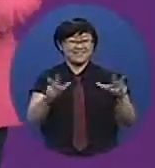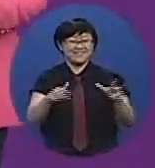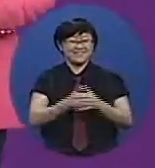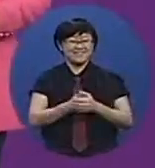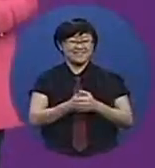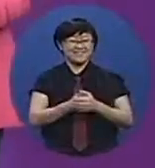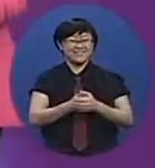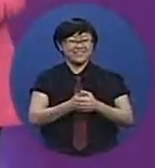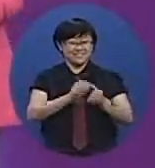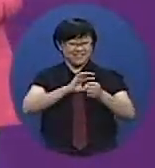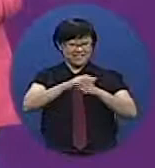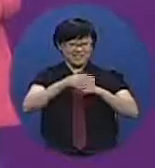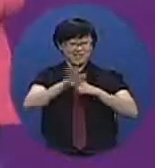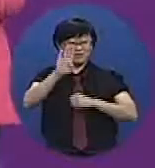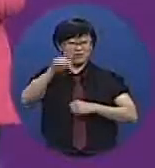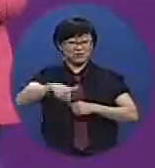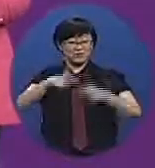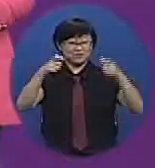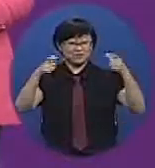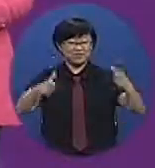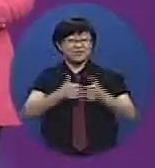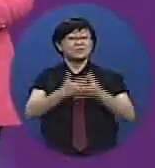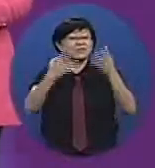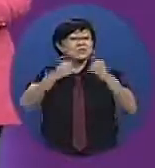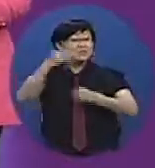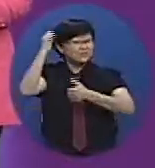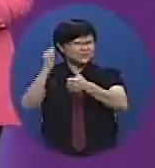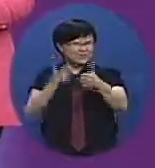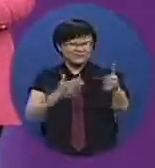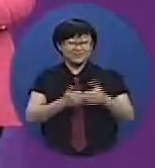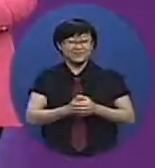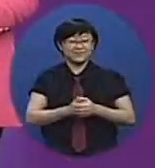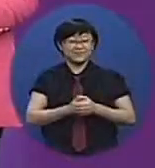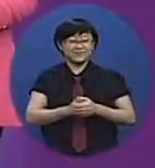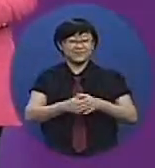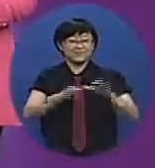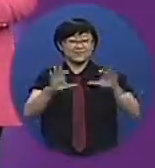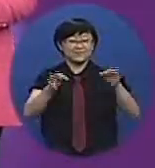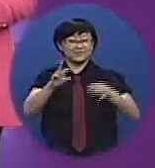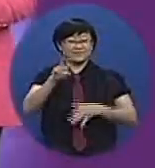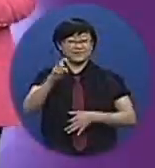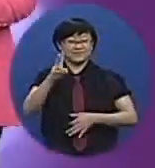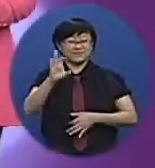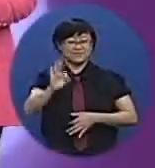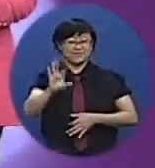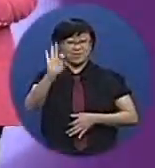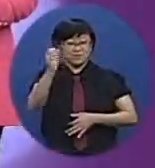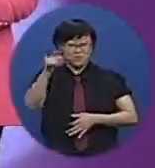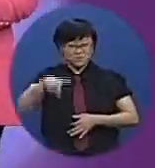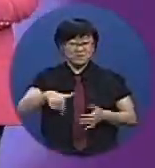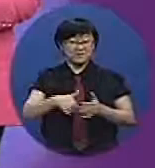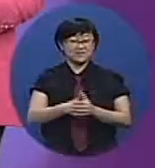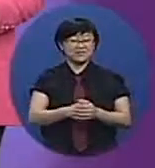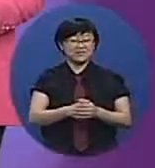북구로 가보자고요. 네. 네, 허미영 씨 많이 기억해 주시고 김명옥님 만나봅니다.